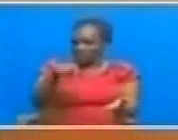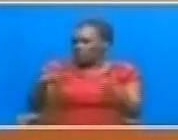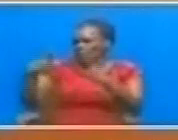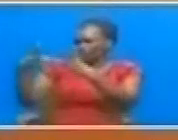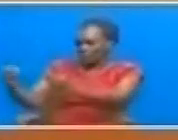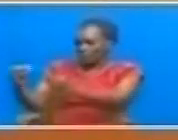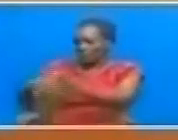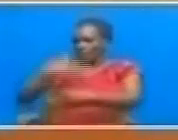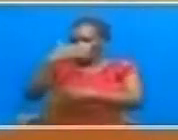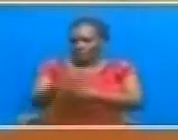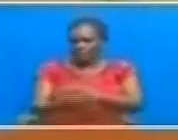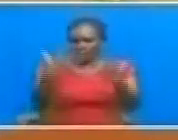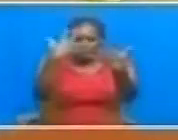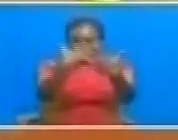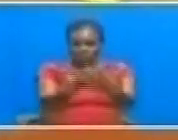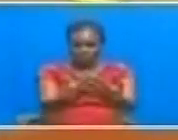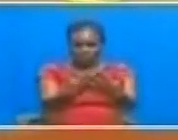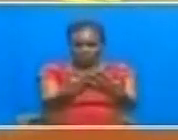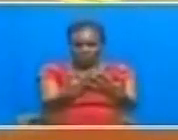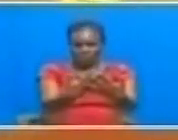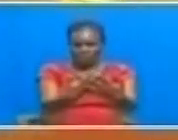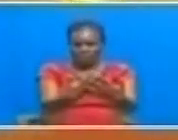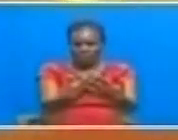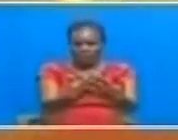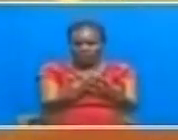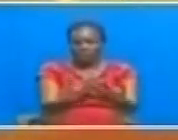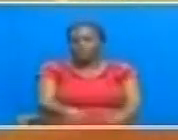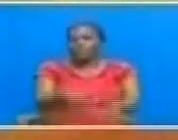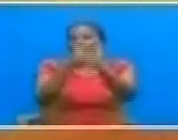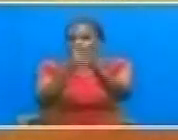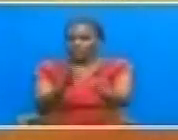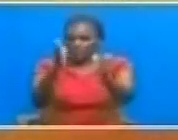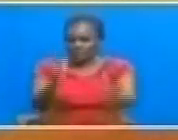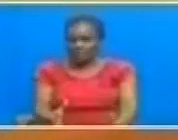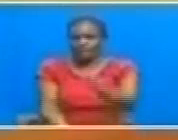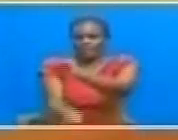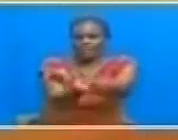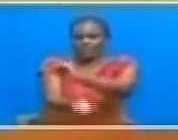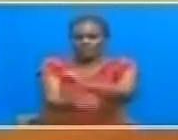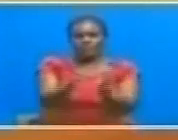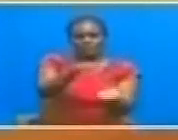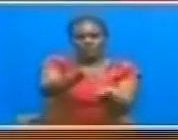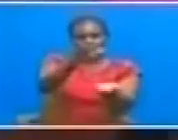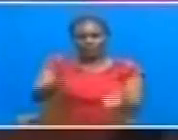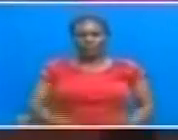kitoweka punde baada ya kushikwa na vyombo vya usalama. John Juma anaarifu.